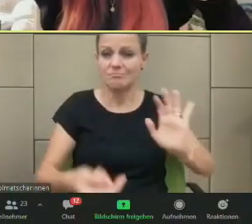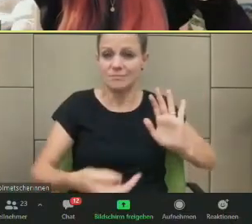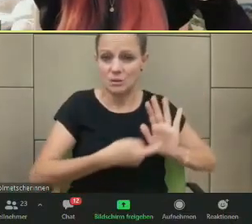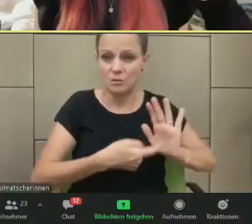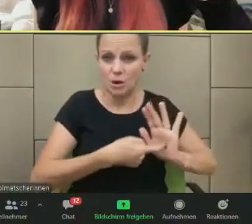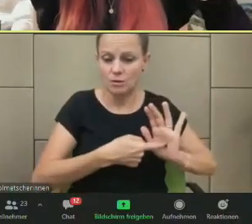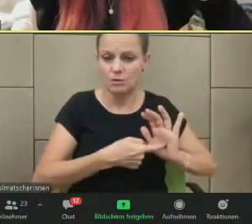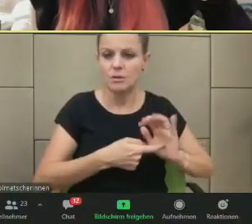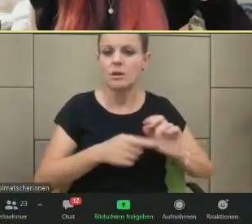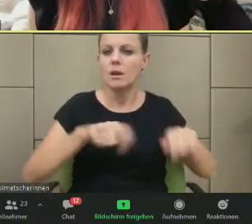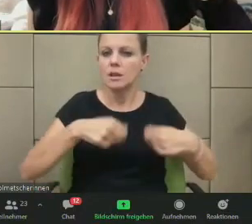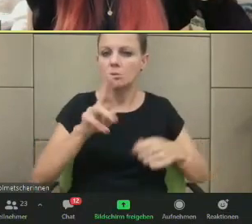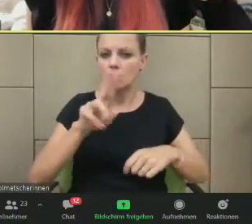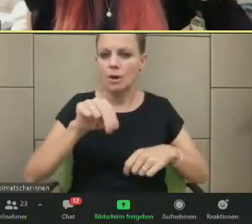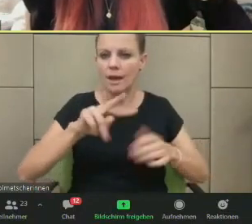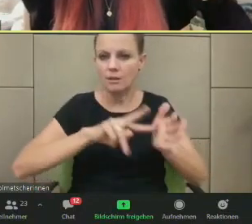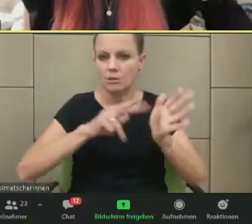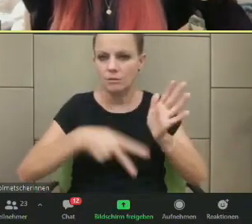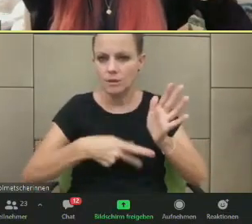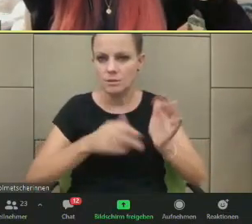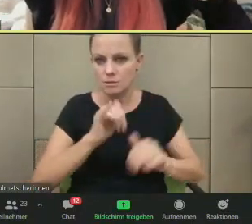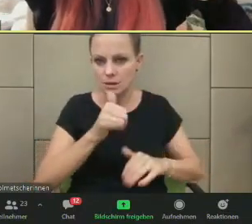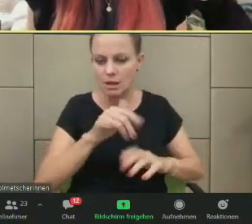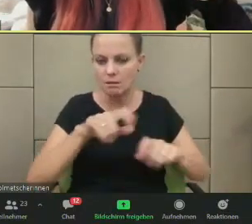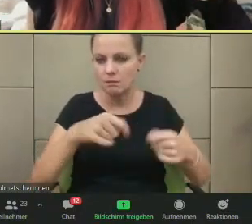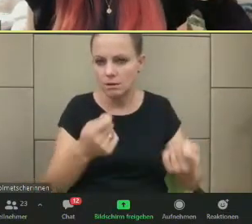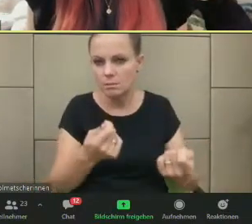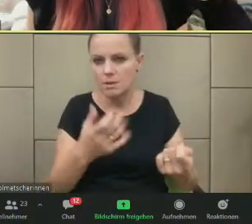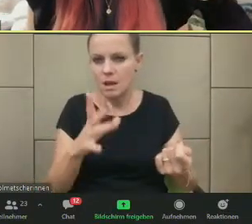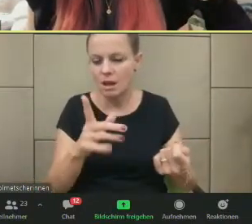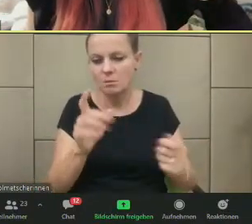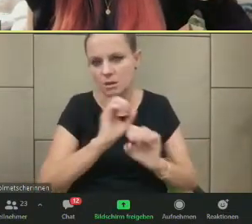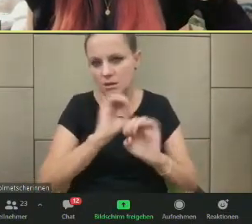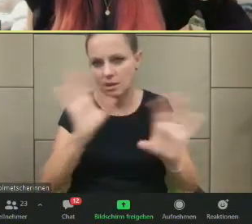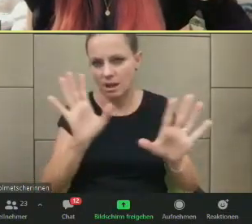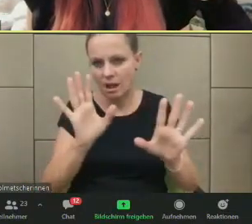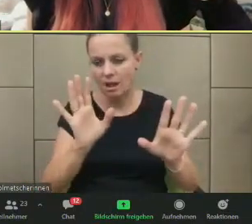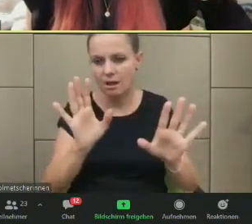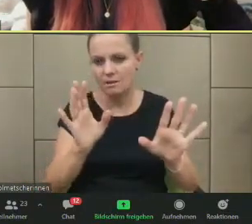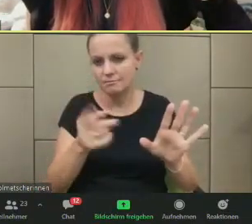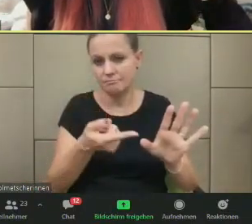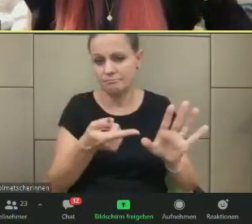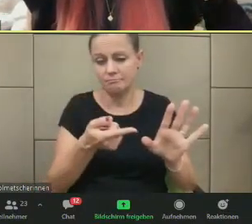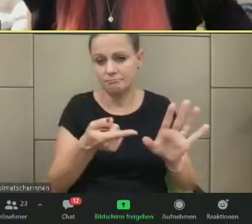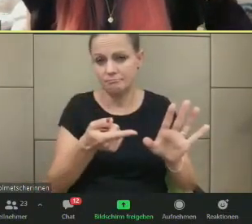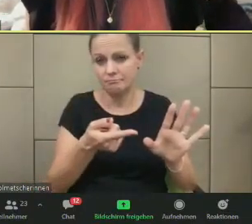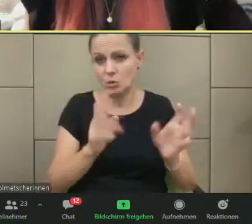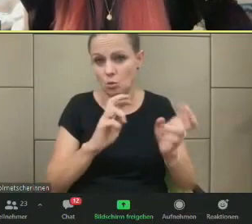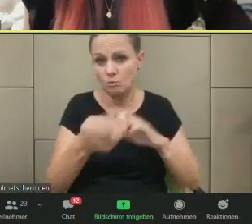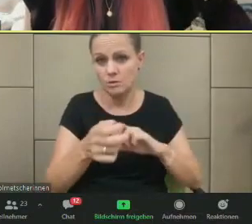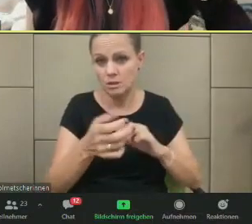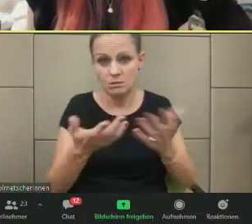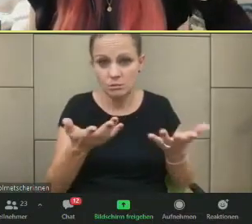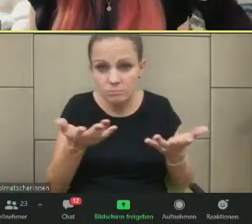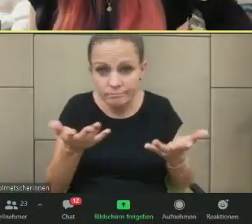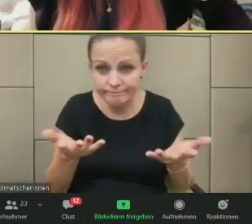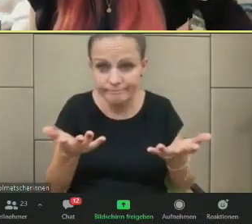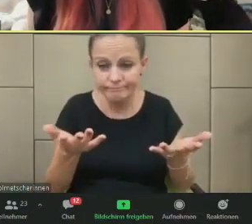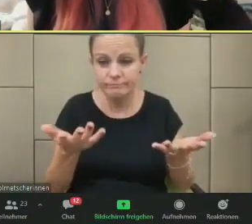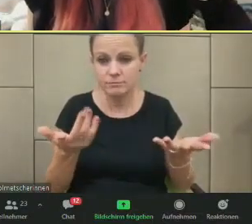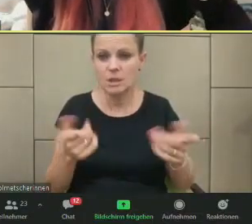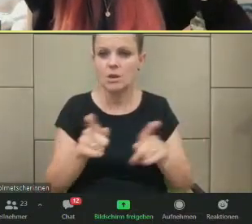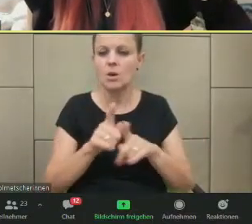zwar die UN-Konvention, aber natürlich mangelt es da sehr stark an der Umsetzung. Oder der